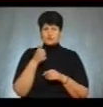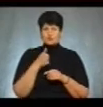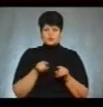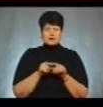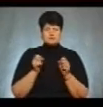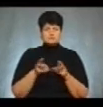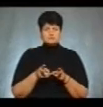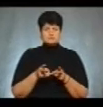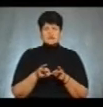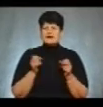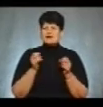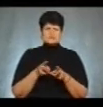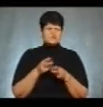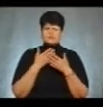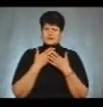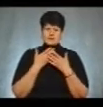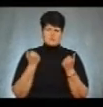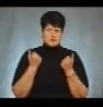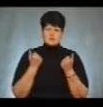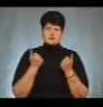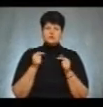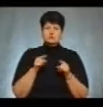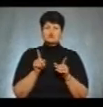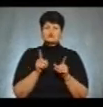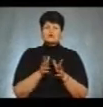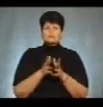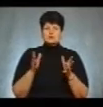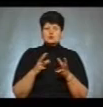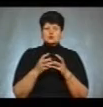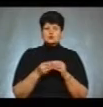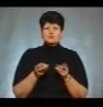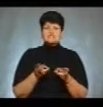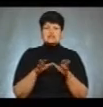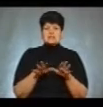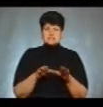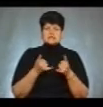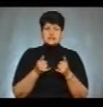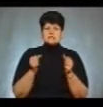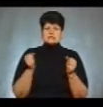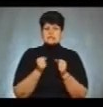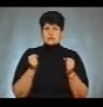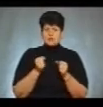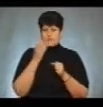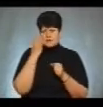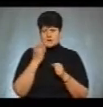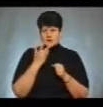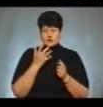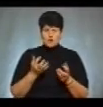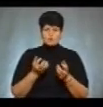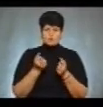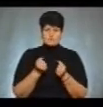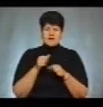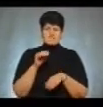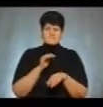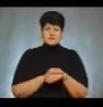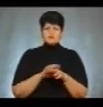ризик? Ні, ризику немає, тому що ми більшу суму залишили для зимового і літнього утримання, а